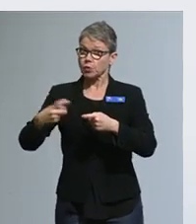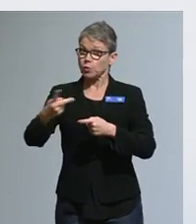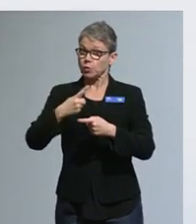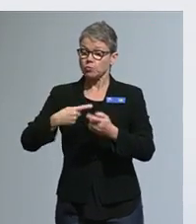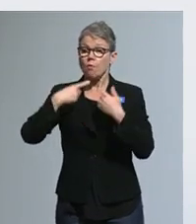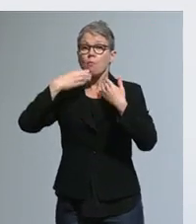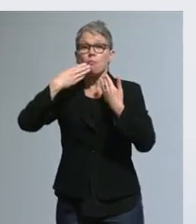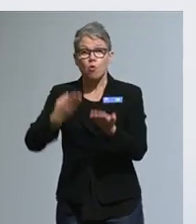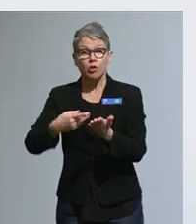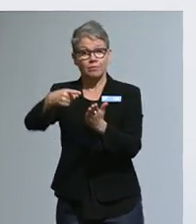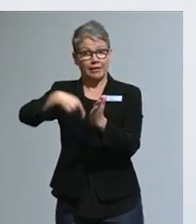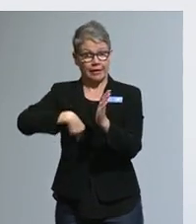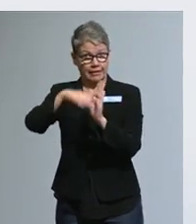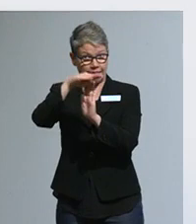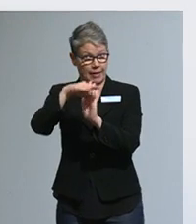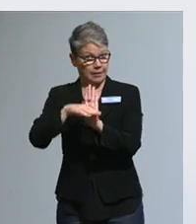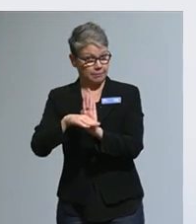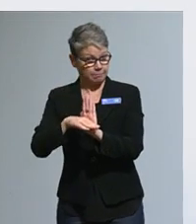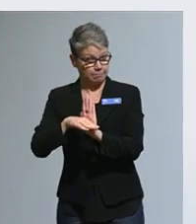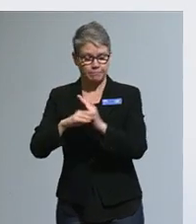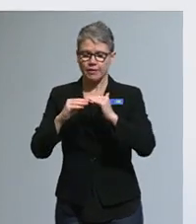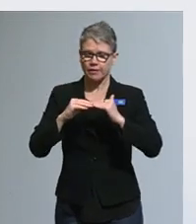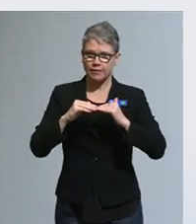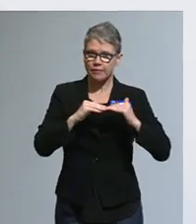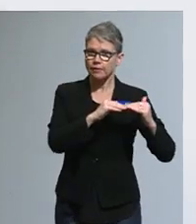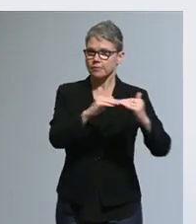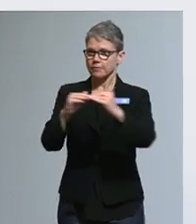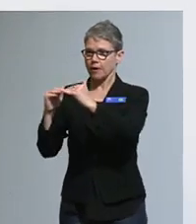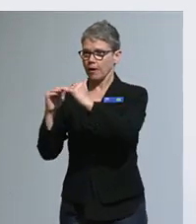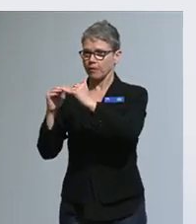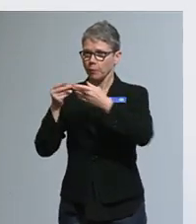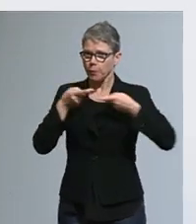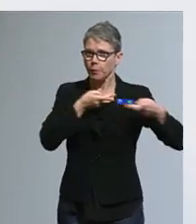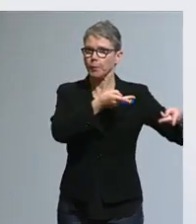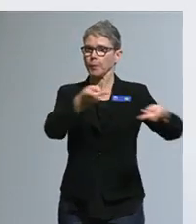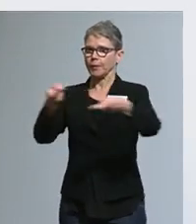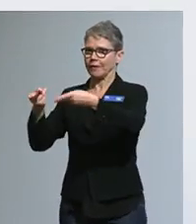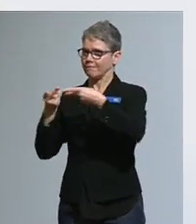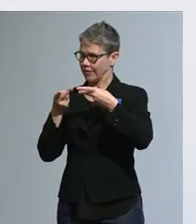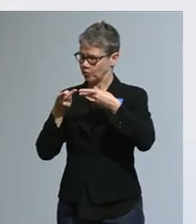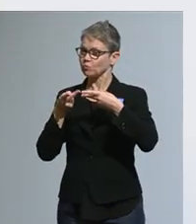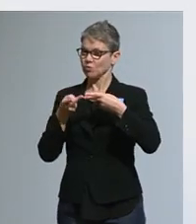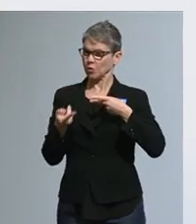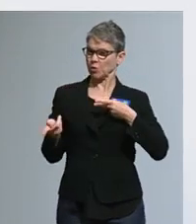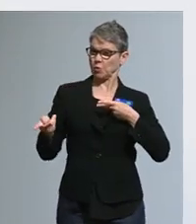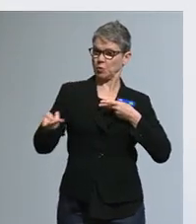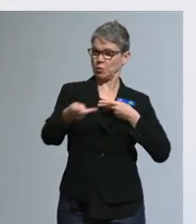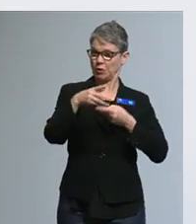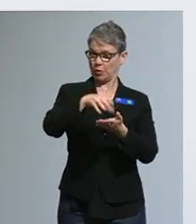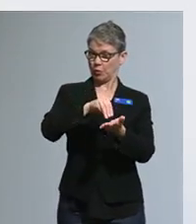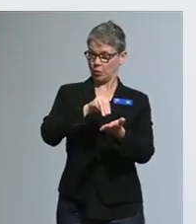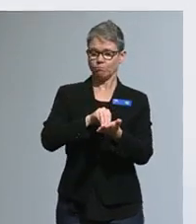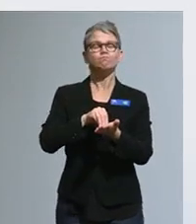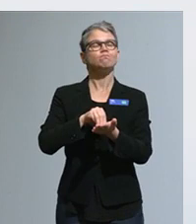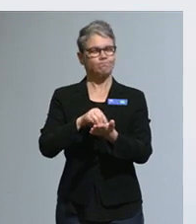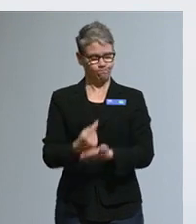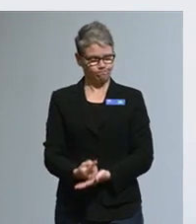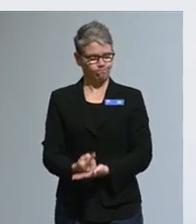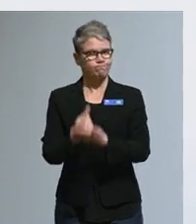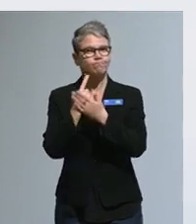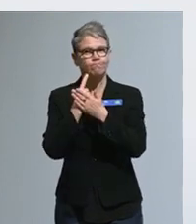Niissä tämä tasa-arvo ja yhdenvertaisuus nousee niin kuin tässä kyselytutkimuksessa päällimmäiseksi.